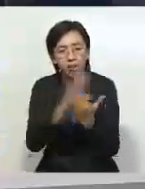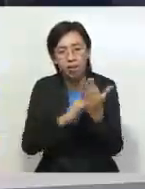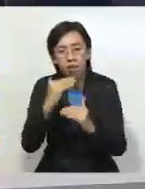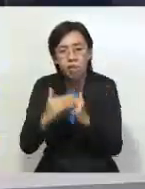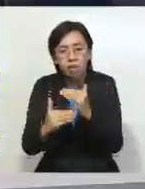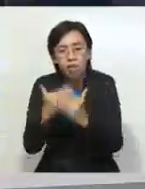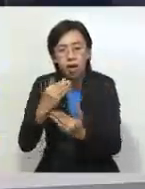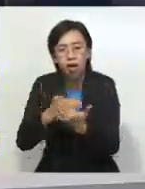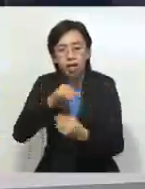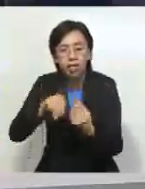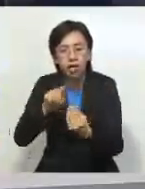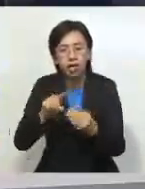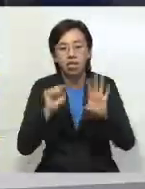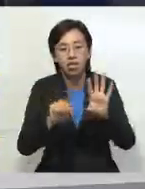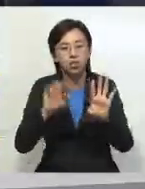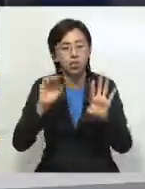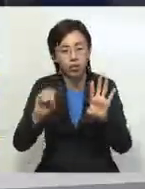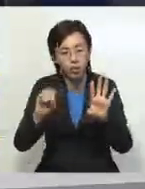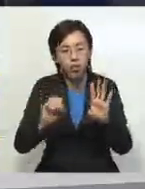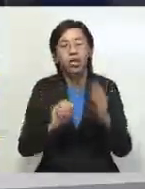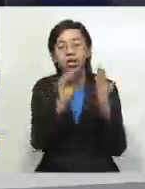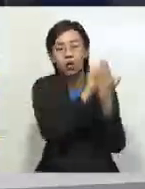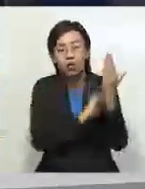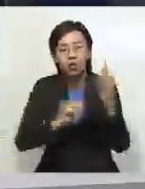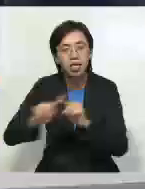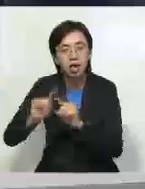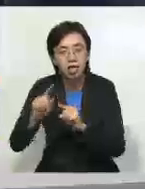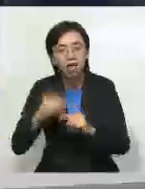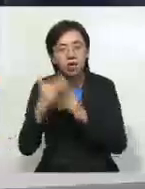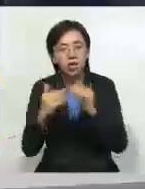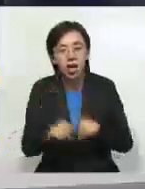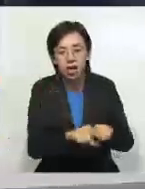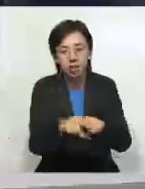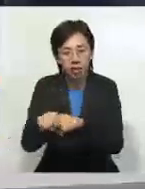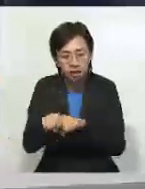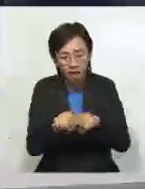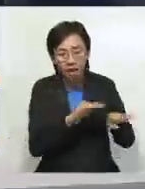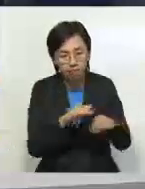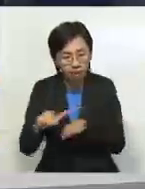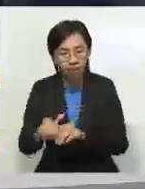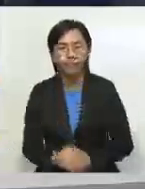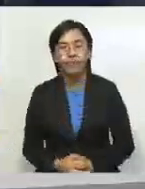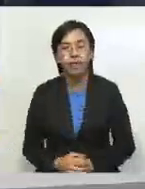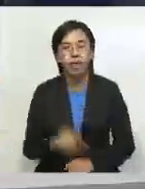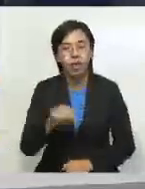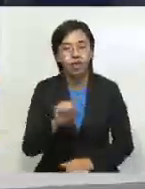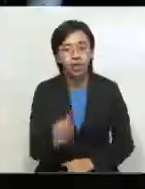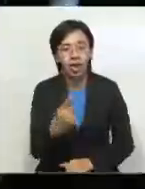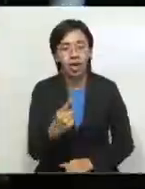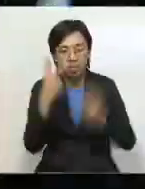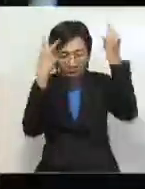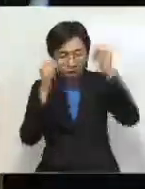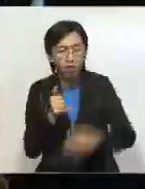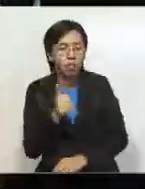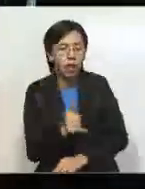ศไปสู่เศรษฐกิจ 4.0 ซึ่งทุกพื้นที่ต้องเดินหน้าไปพร้อมกันค่ะจุดแรกที่นายกรัฐมนตรีเดินทางไป